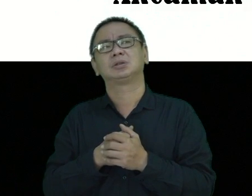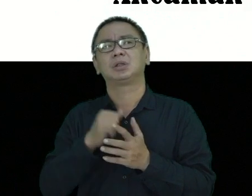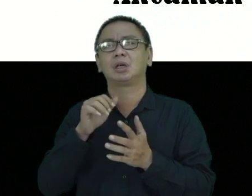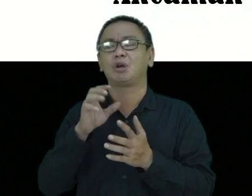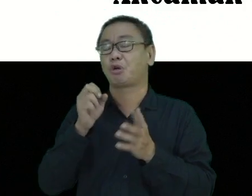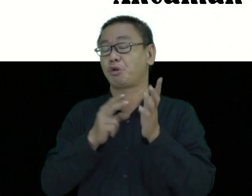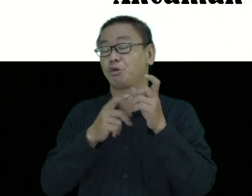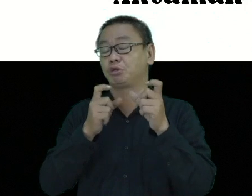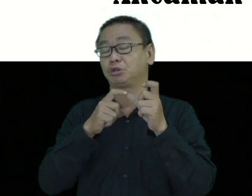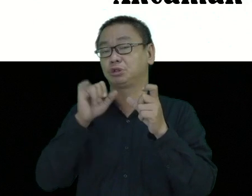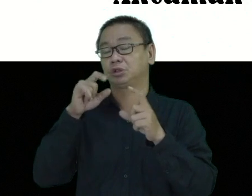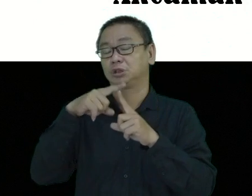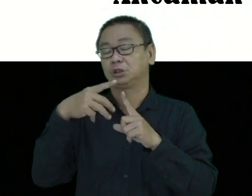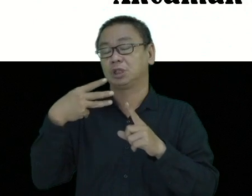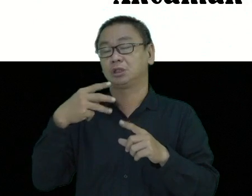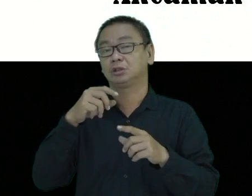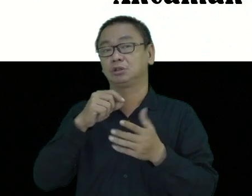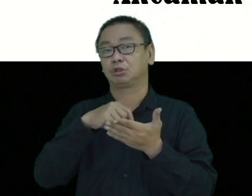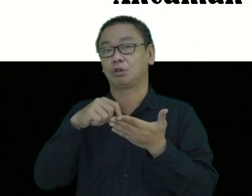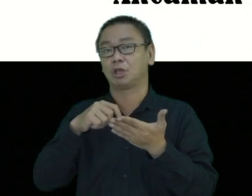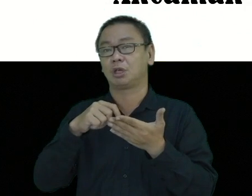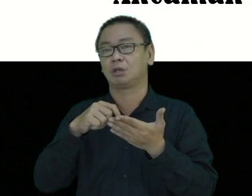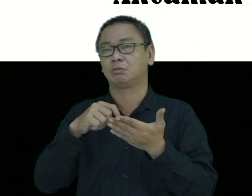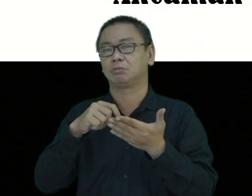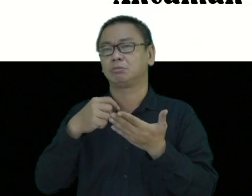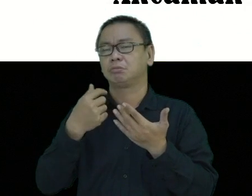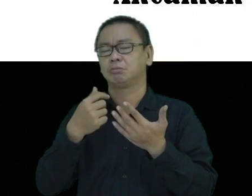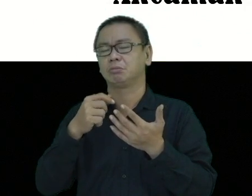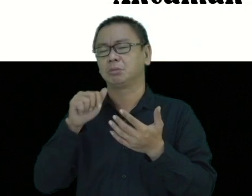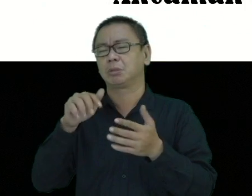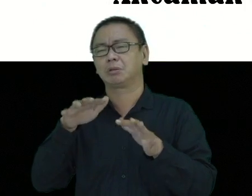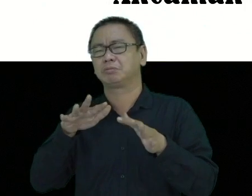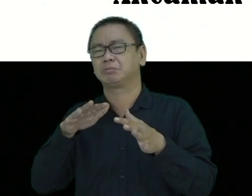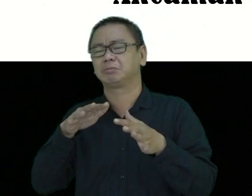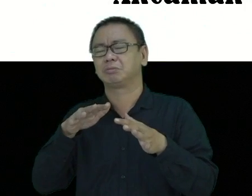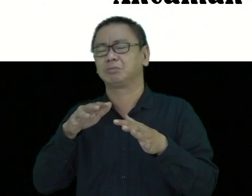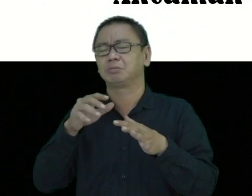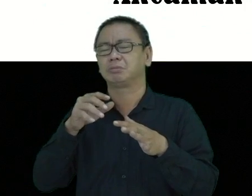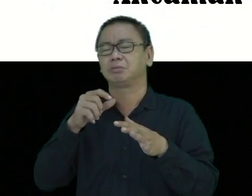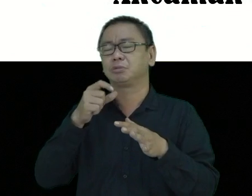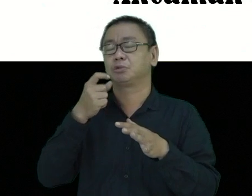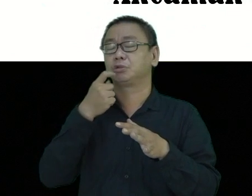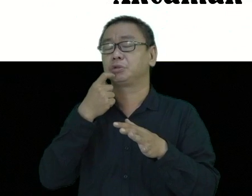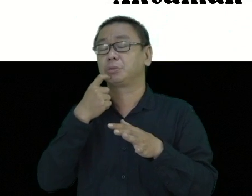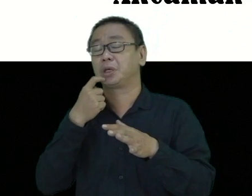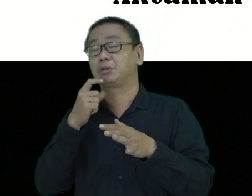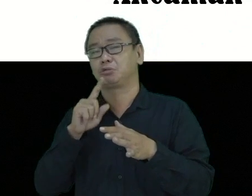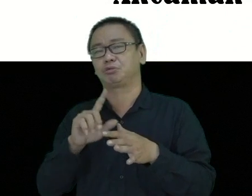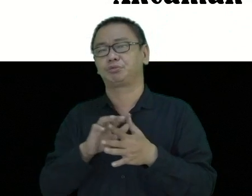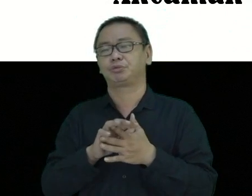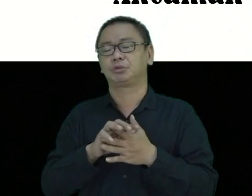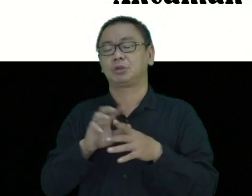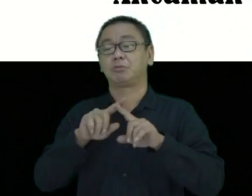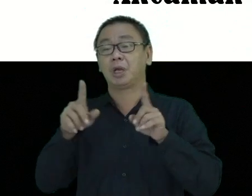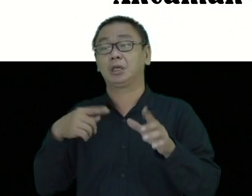onsite sekolahnya, meskipun baru uji coba, mereka senang sekali. Tetapi bukannya itu tidak mengandung risiko. Tetap